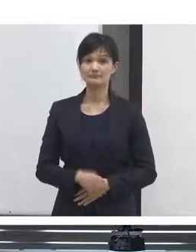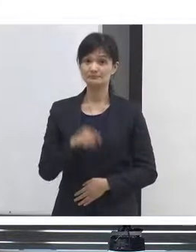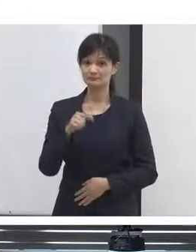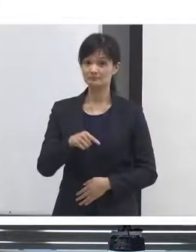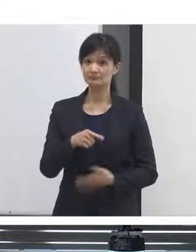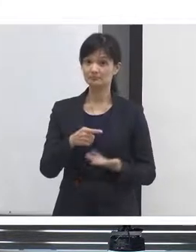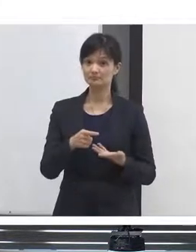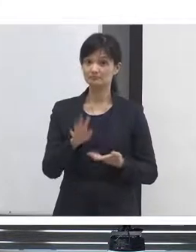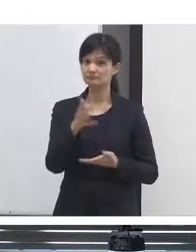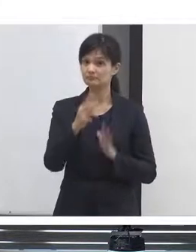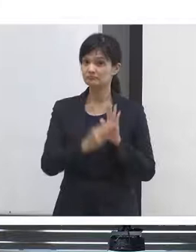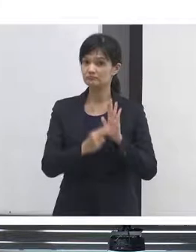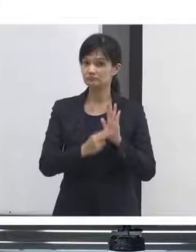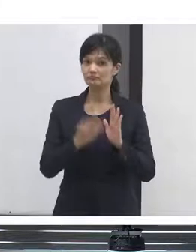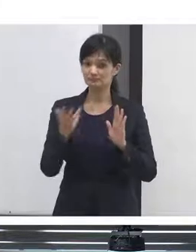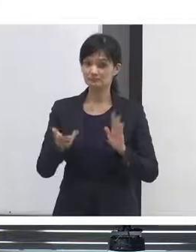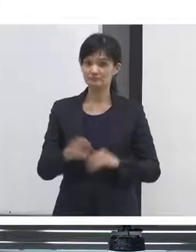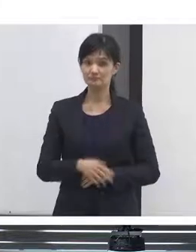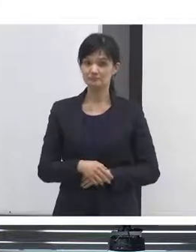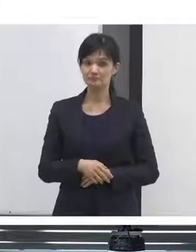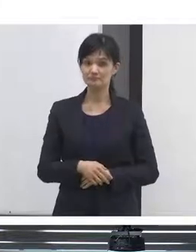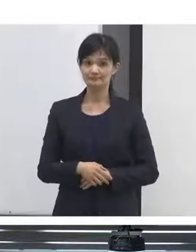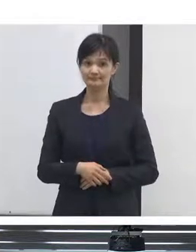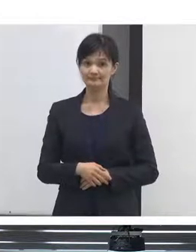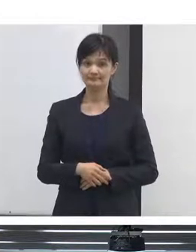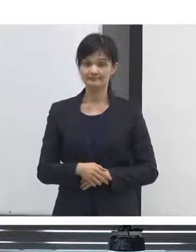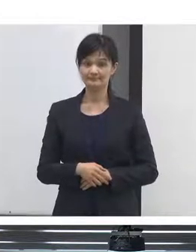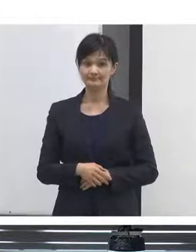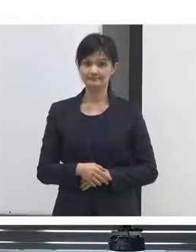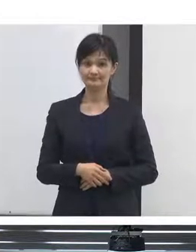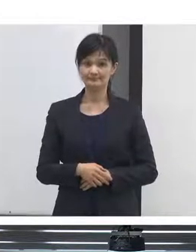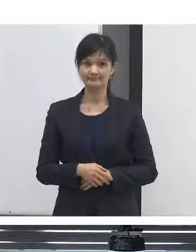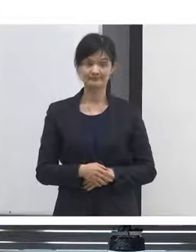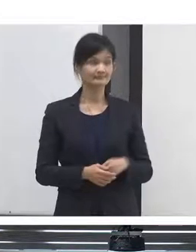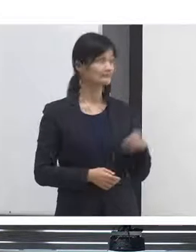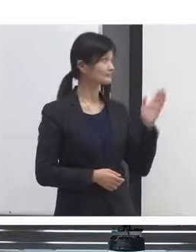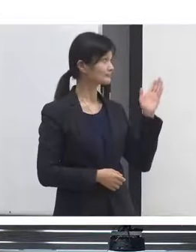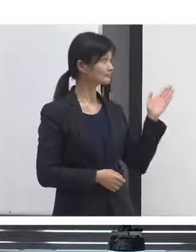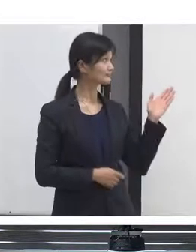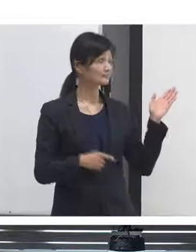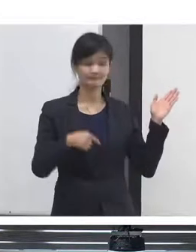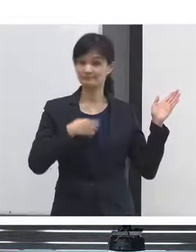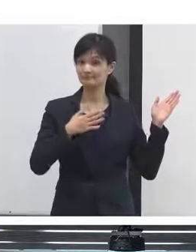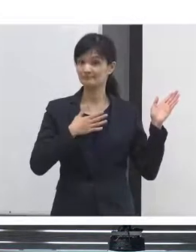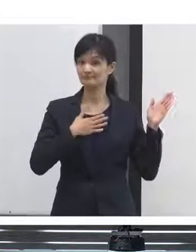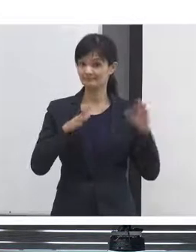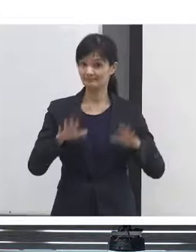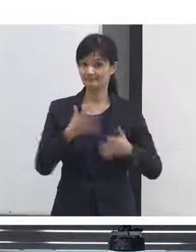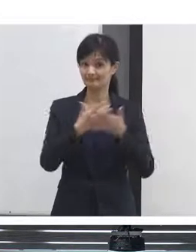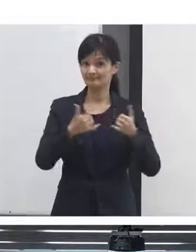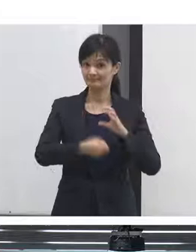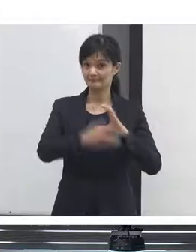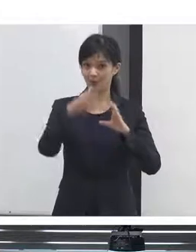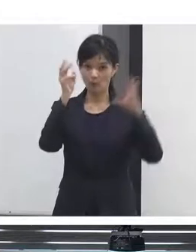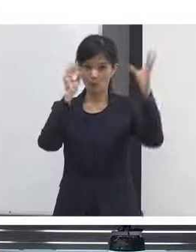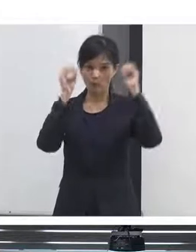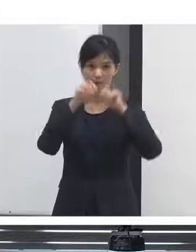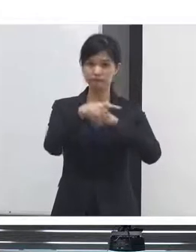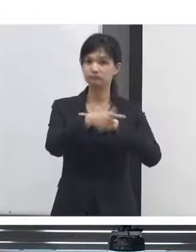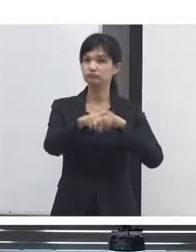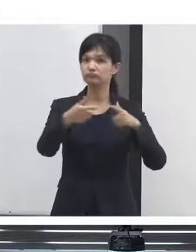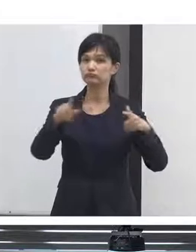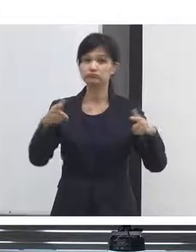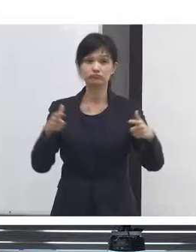talk 哦？然后最主要呢，是因为我们现在的资料平台上面也非常非常多的资料。那这些资料这么多的资料里